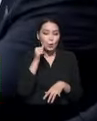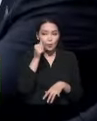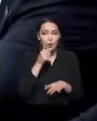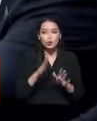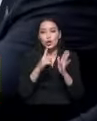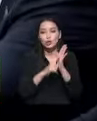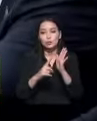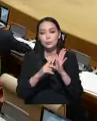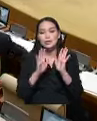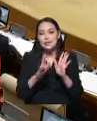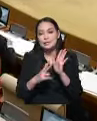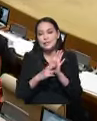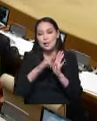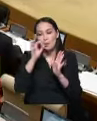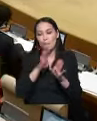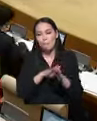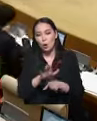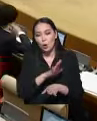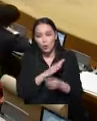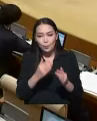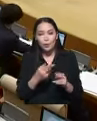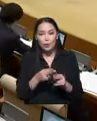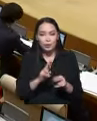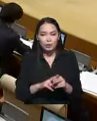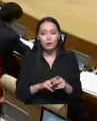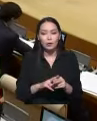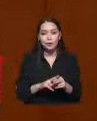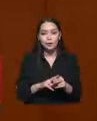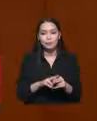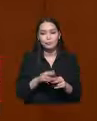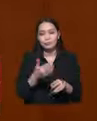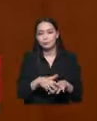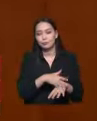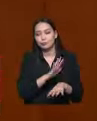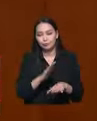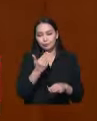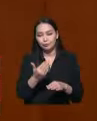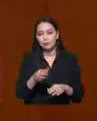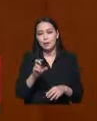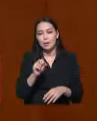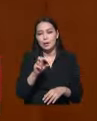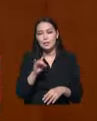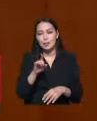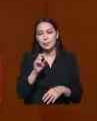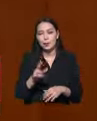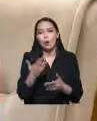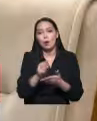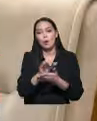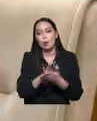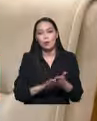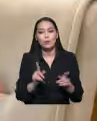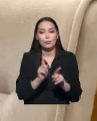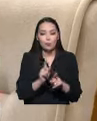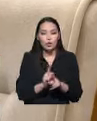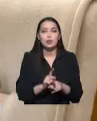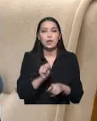8-і орындалды. Неге екені белгісіз. Министрде ол туралы жағашпат, сөйтіп Базарбектің сынын әрі қарай Мұрат